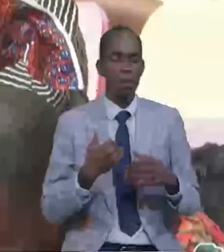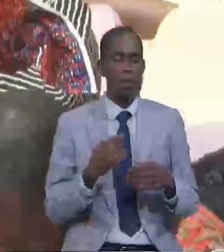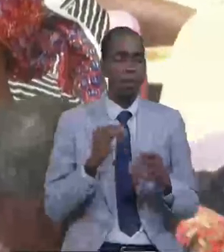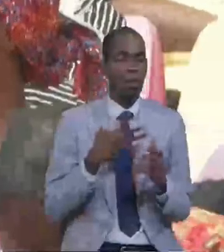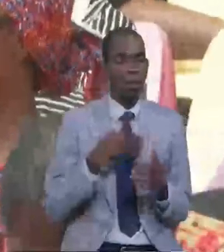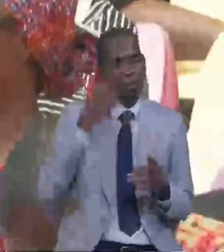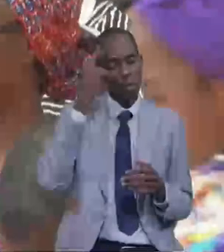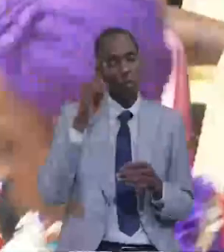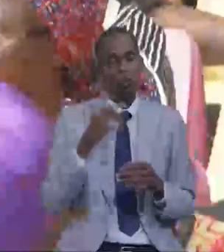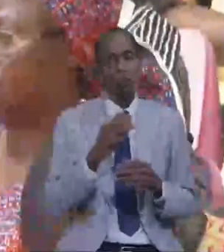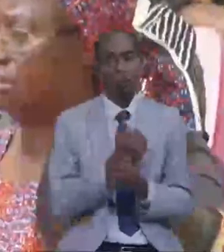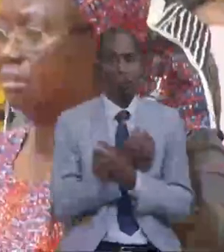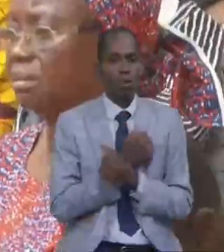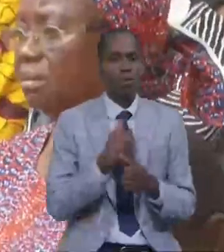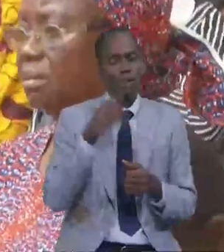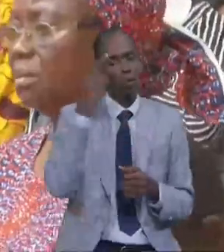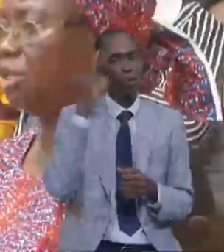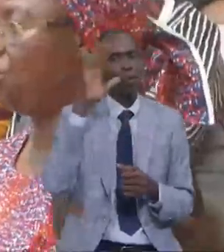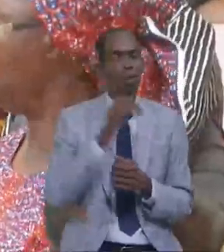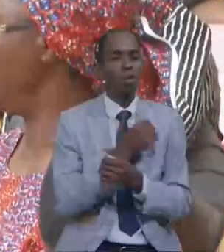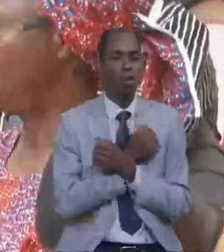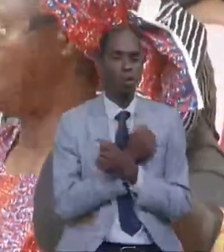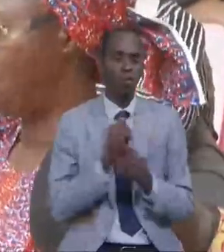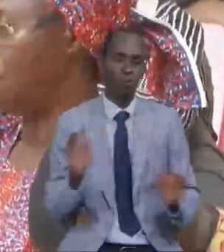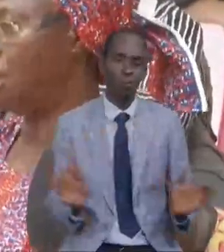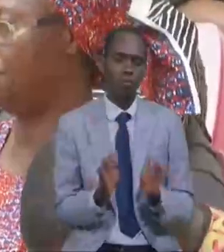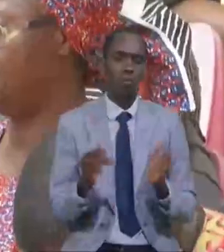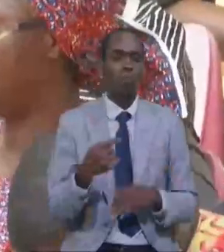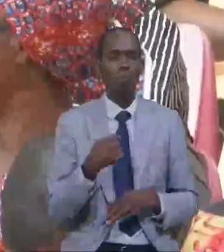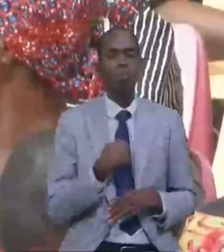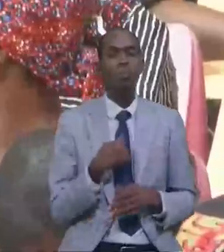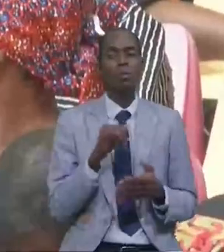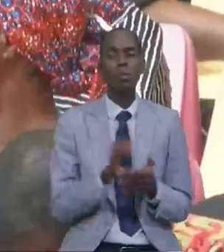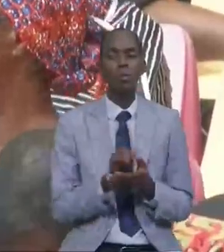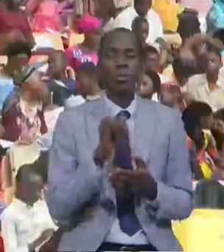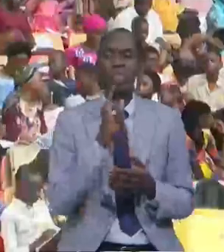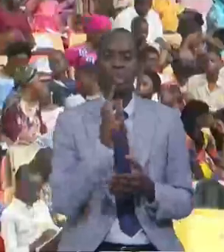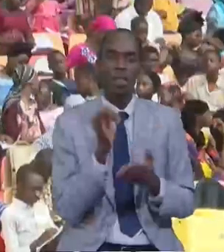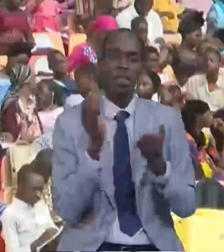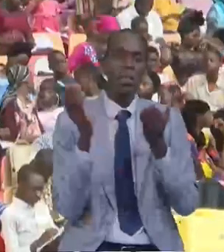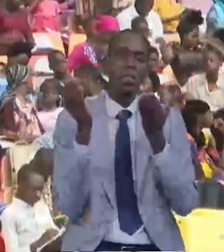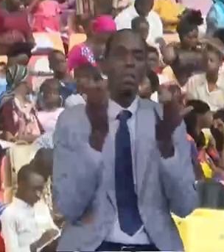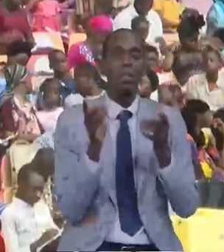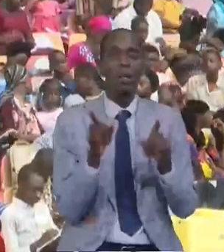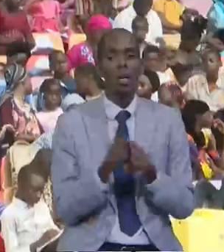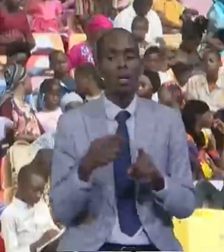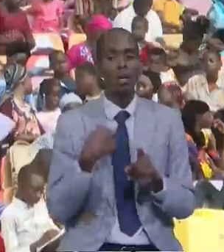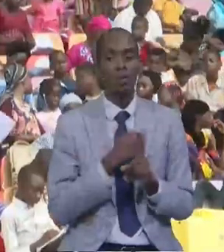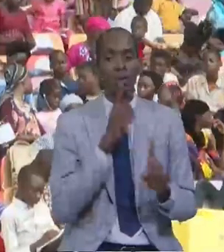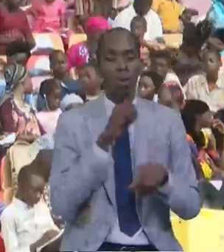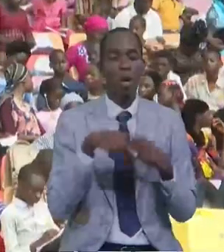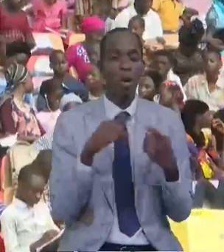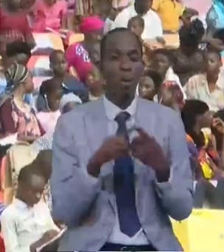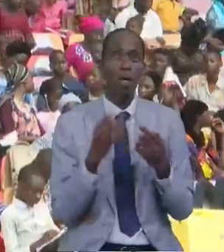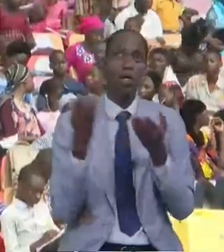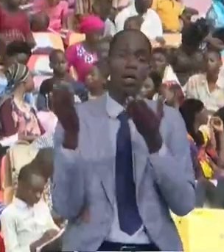C'est le service. Quand tu parles du service, c'est quoi le service? Est-ce chercher les perdus